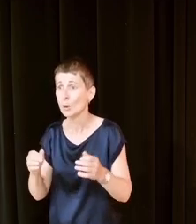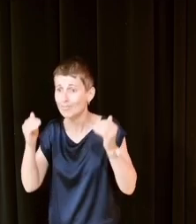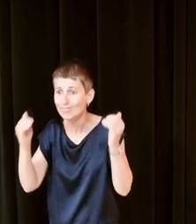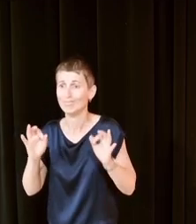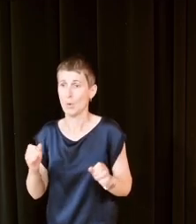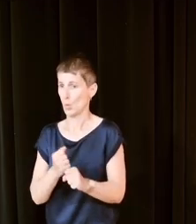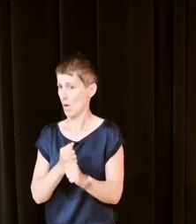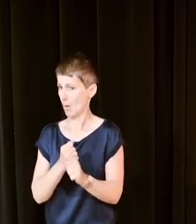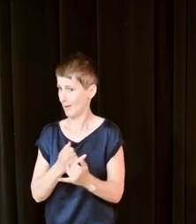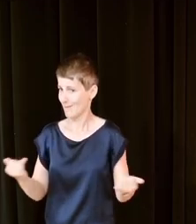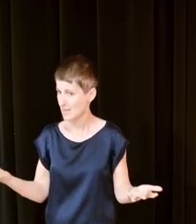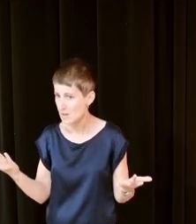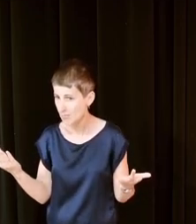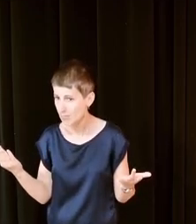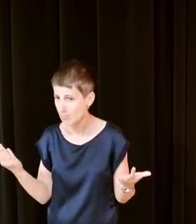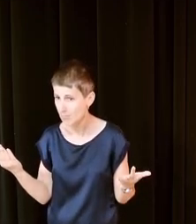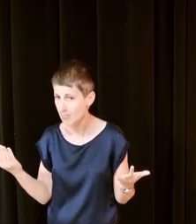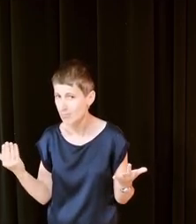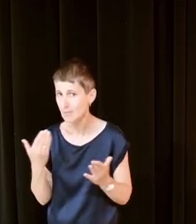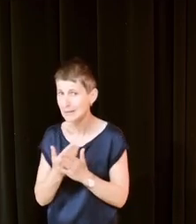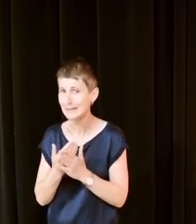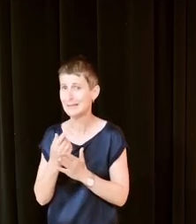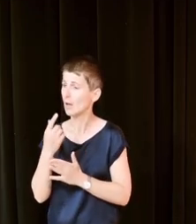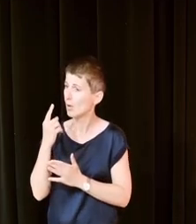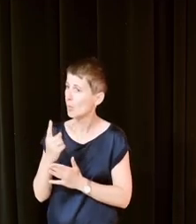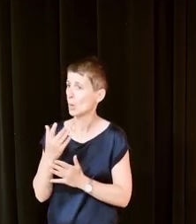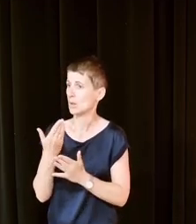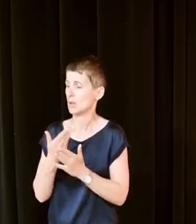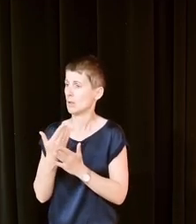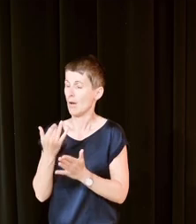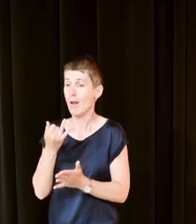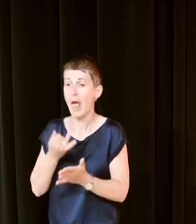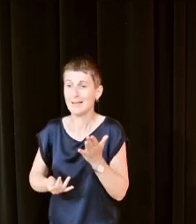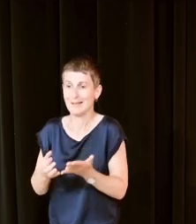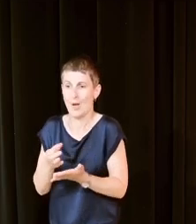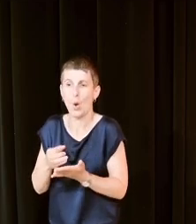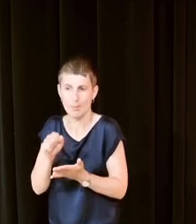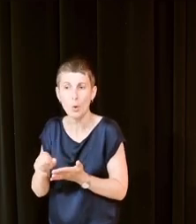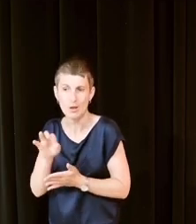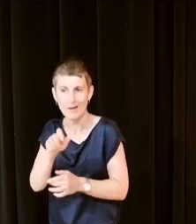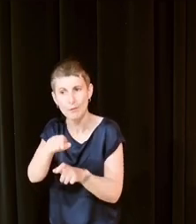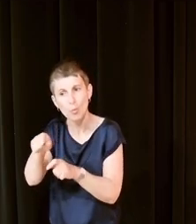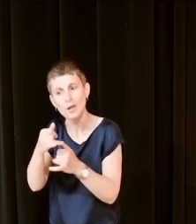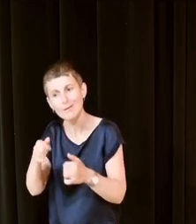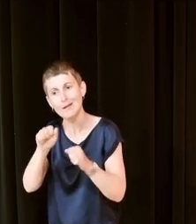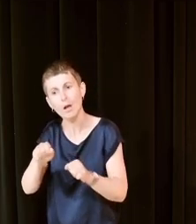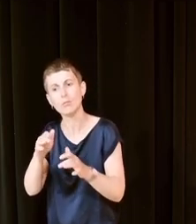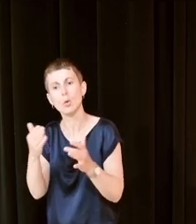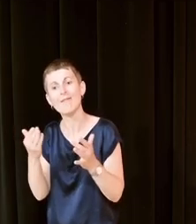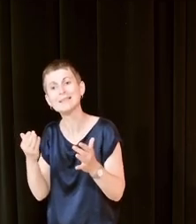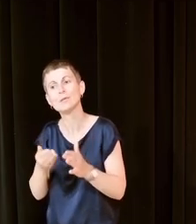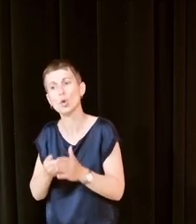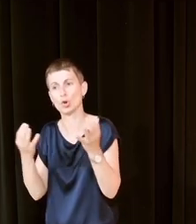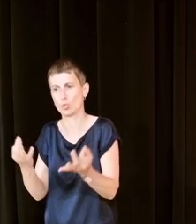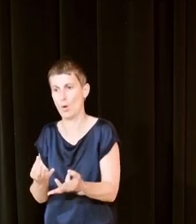machen zu können, für das, was diese Menschen eben an diesem Ort, an ihrem letzten Ort vielleicht, auch als Unterstützung brauchen. Und das ist, glaube ich, für uns